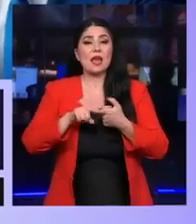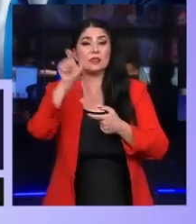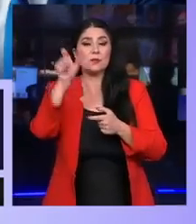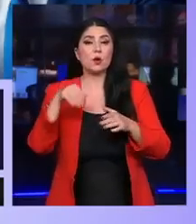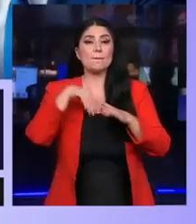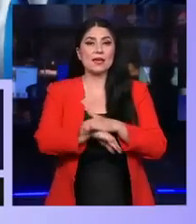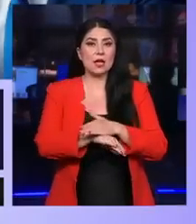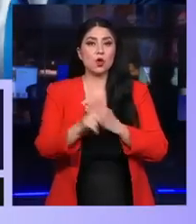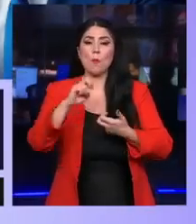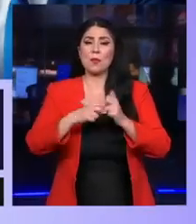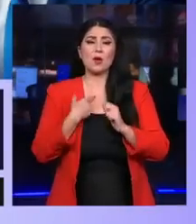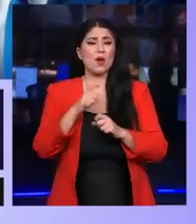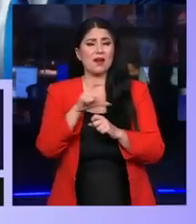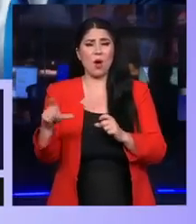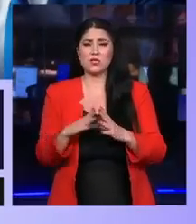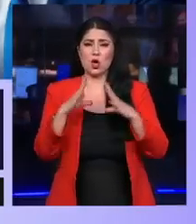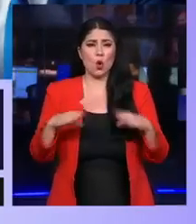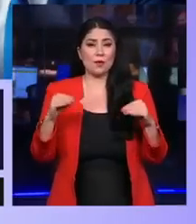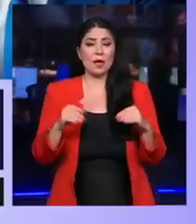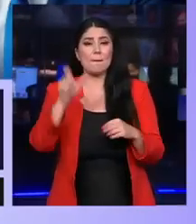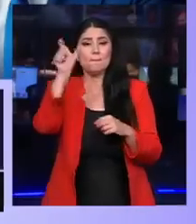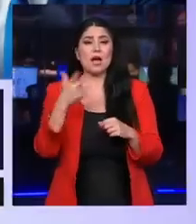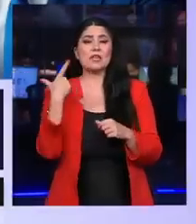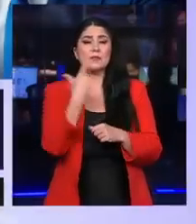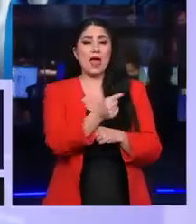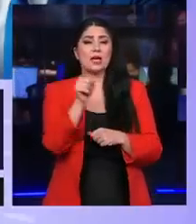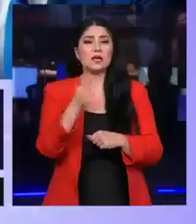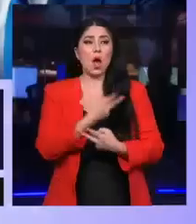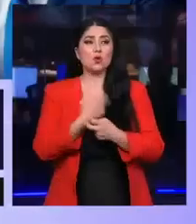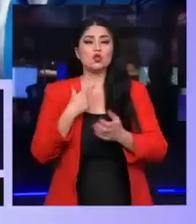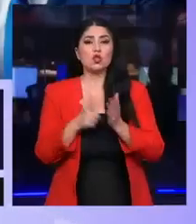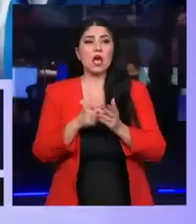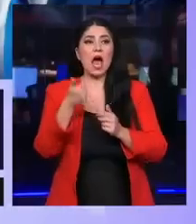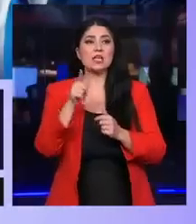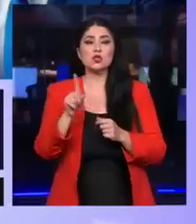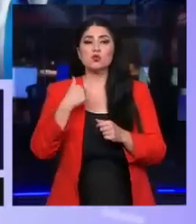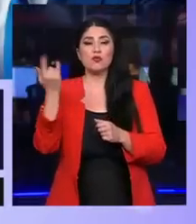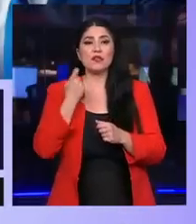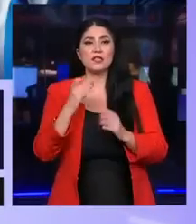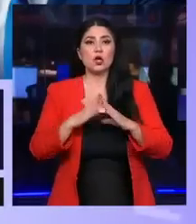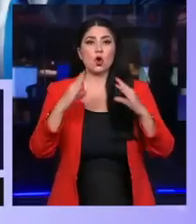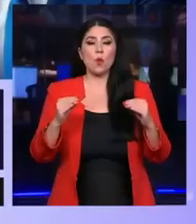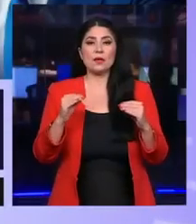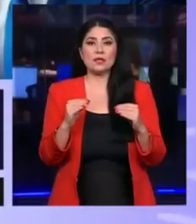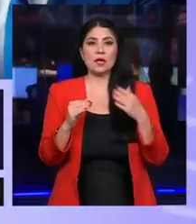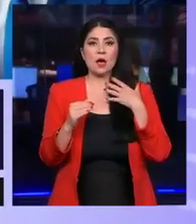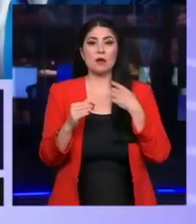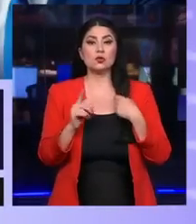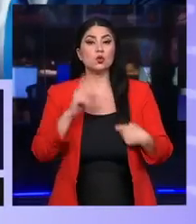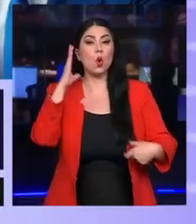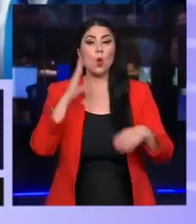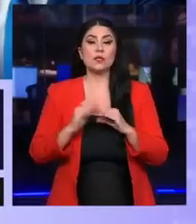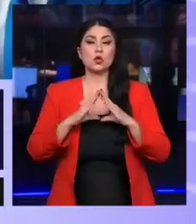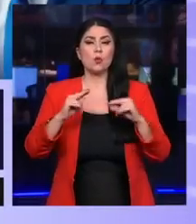problemă care nu își are cauza în România. Persoanele care merg în Austria solicită azil nu vin din România și nici nu trec în România, lucru pe care